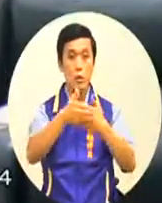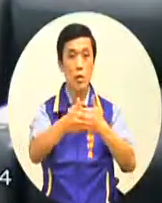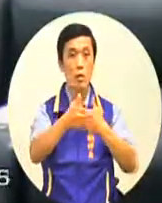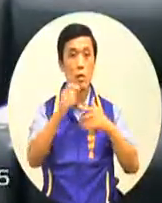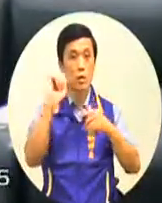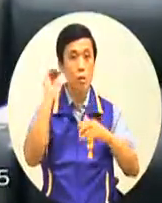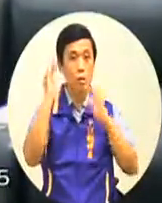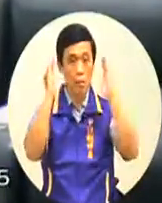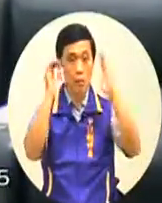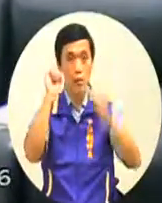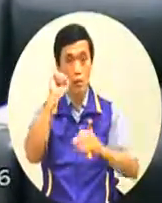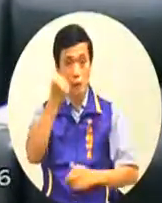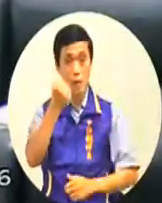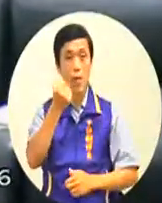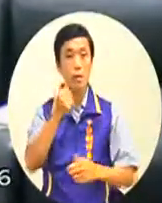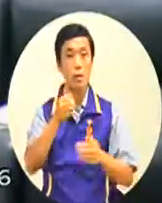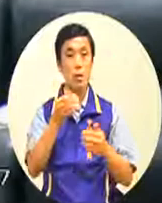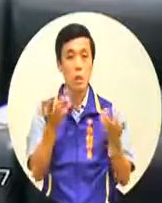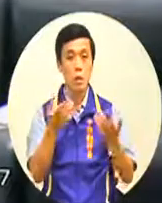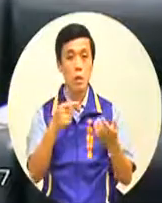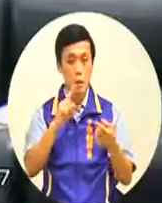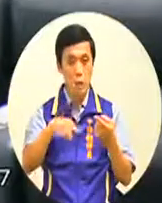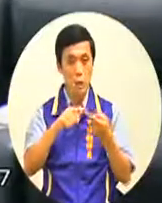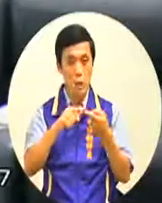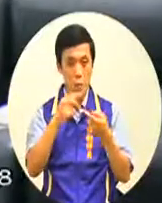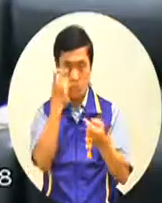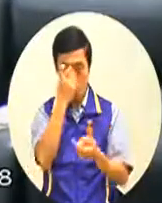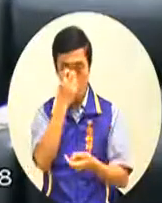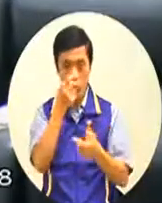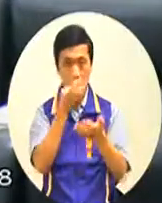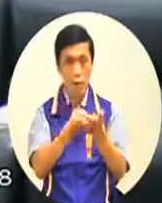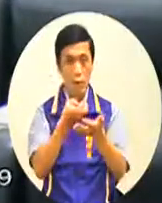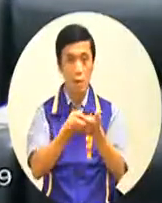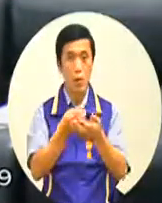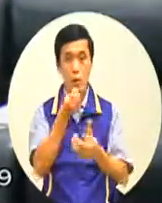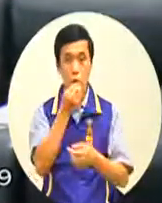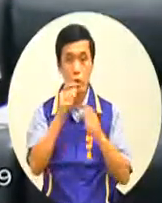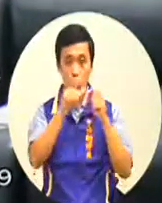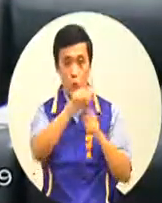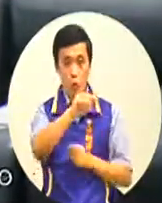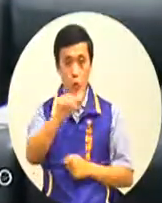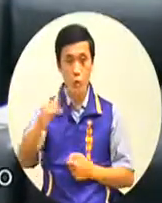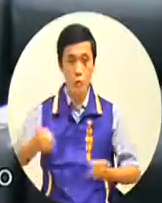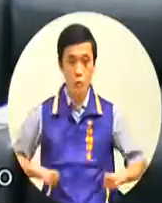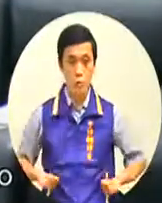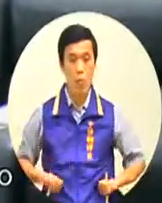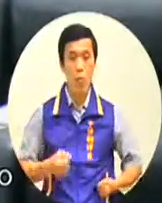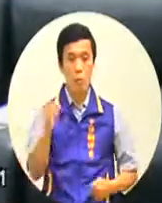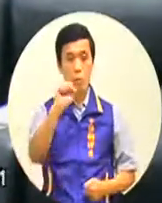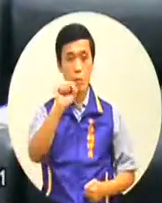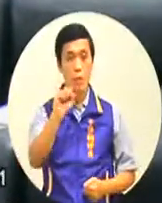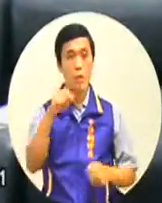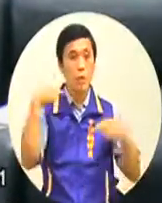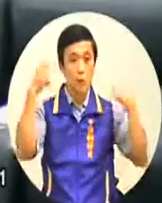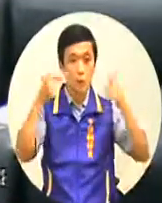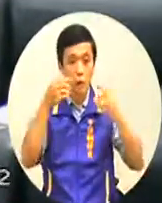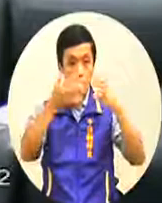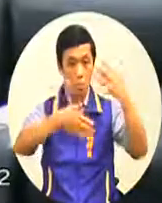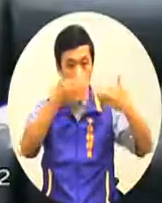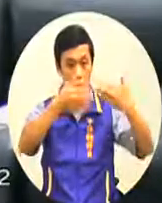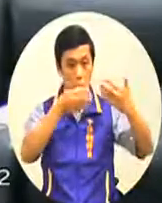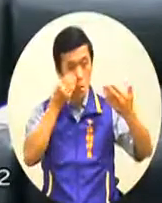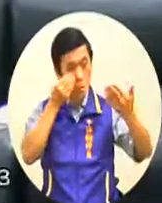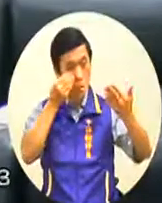我觉得我们要用更严格的标准，吃的东西不能开玩笑。咱刚才看到那个影片，吃完以